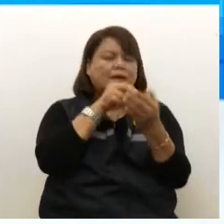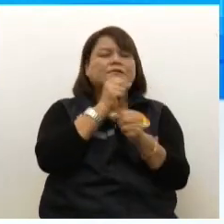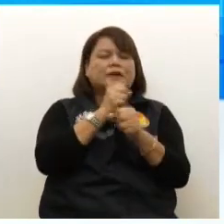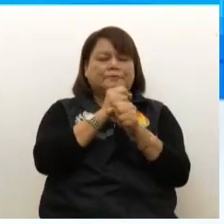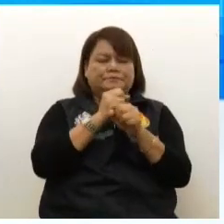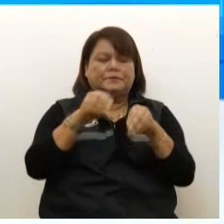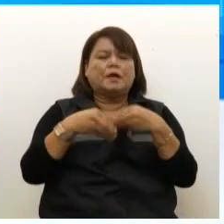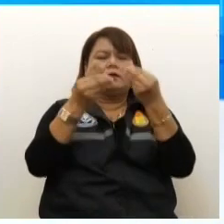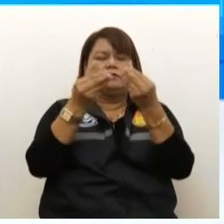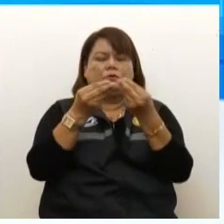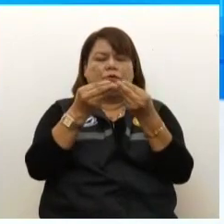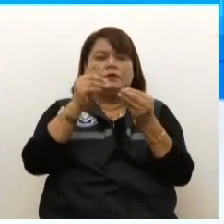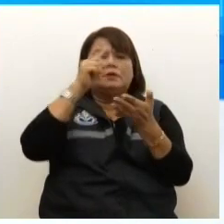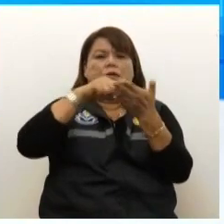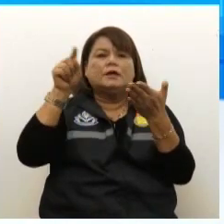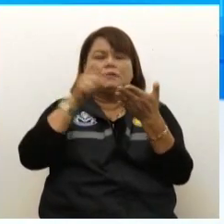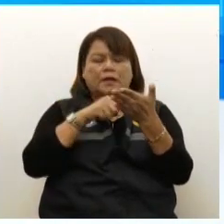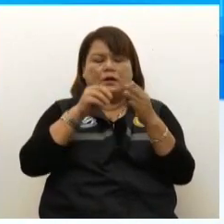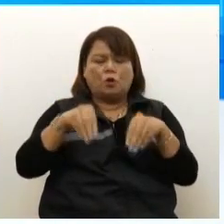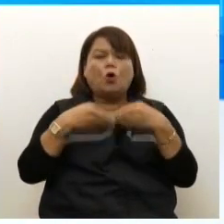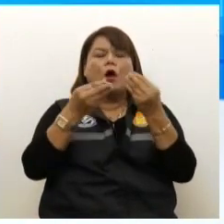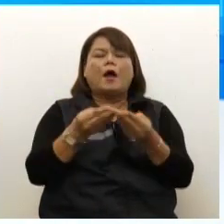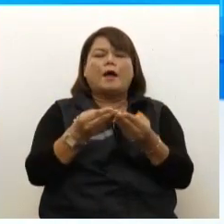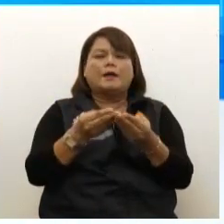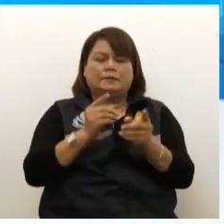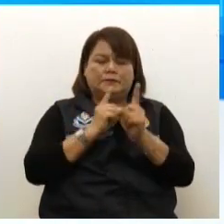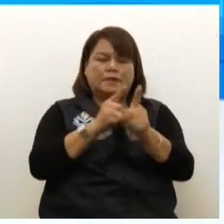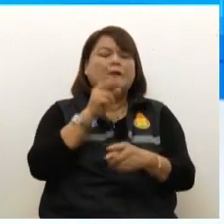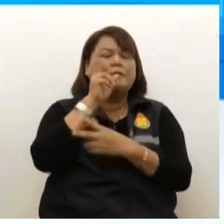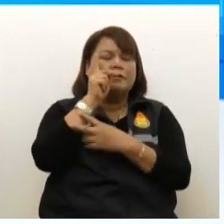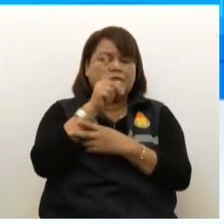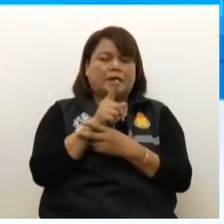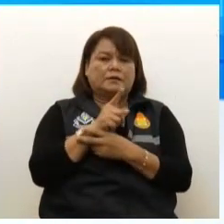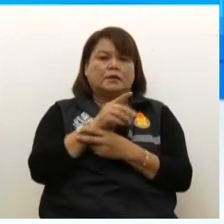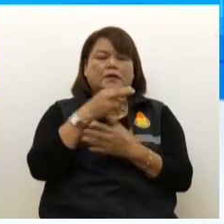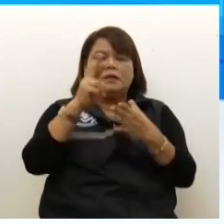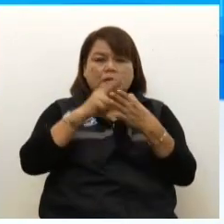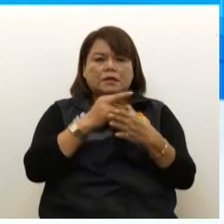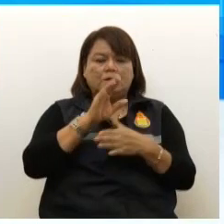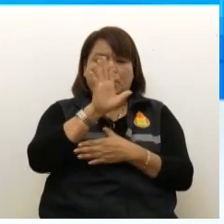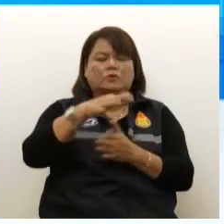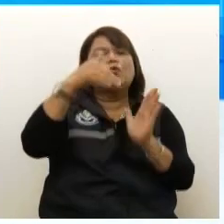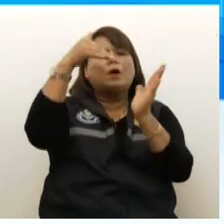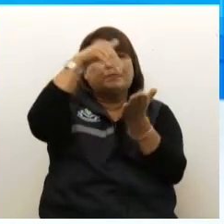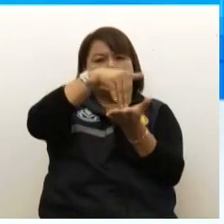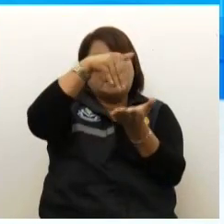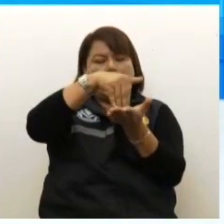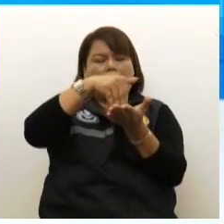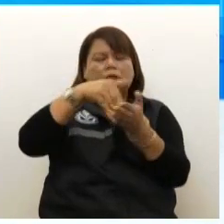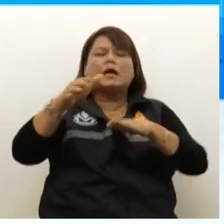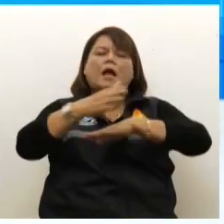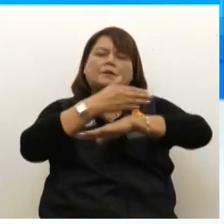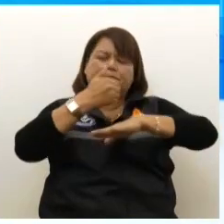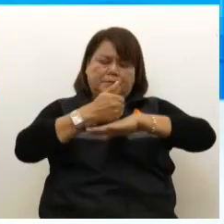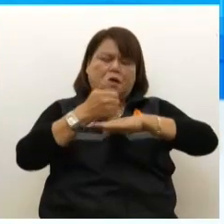ยความสะดวกการเลือกตั้งก็ขอให้ท่านได้ติดตามข่าวสารหรือวางตัวเป็นกลางทางการเมืองให้ดีที่สุดน